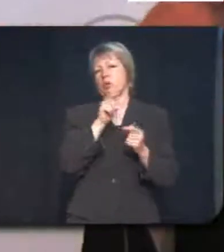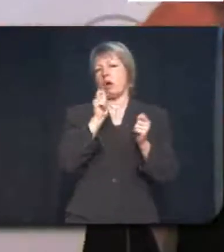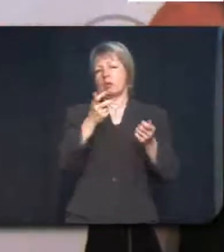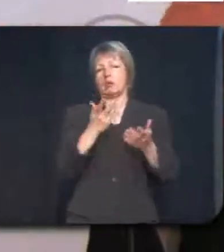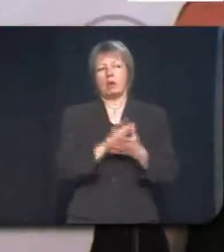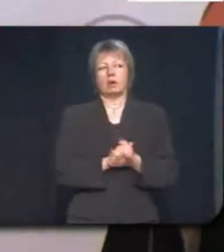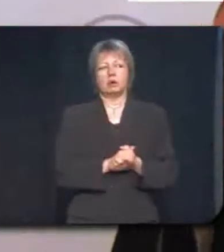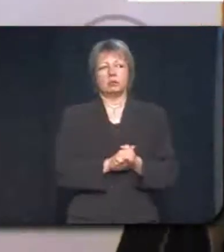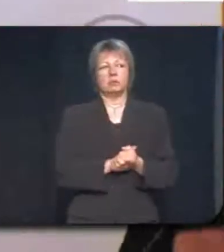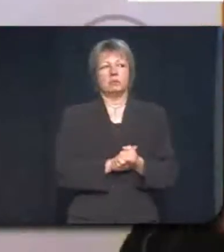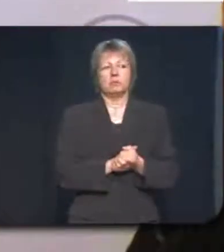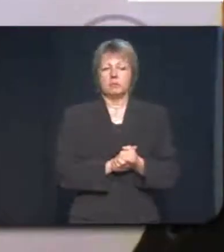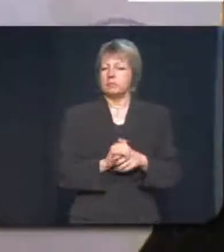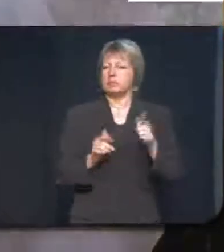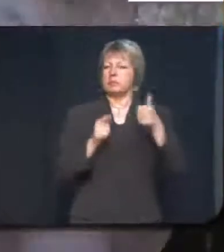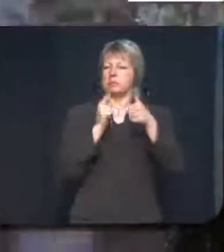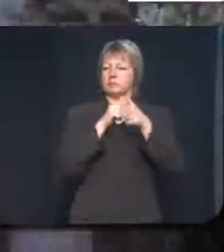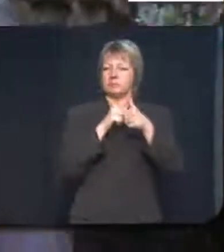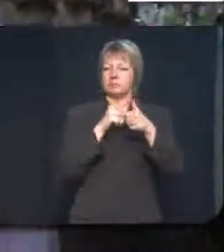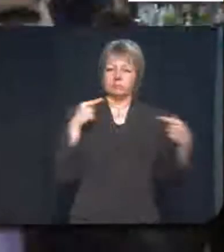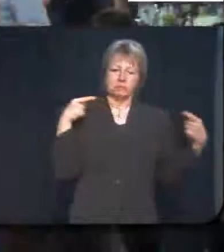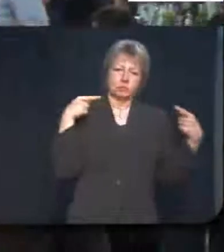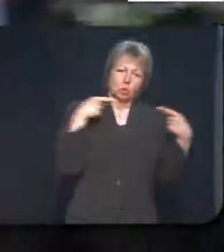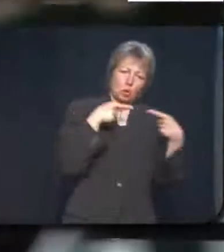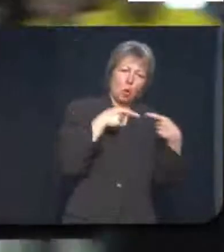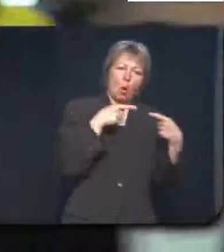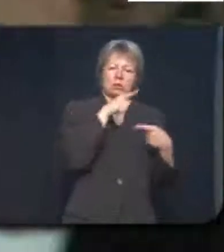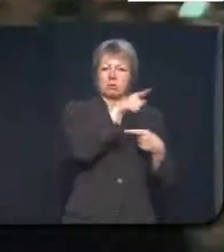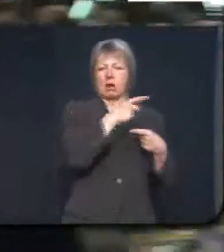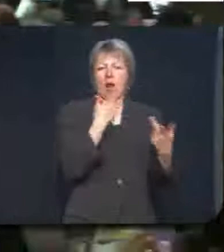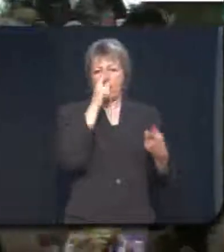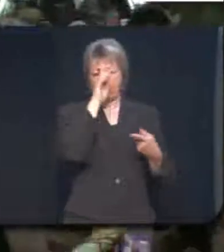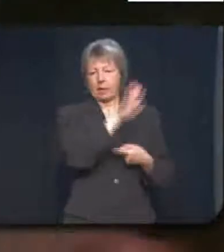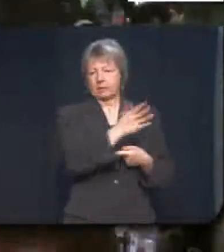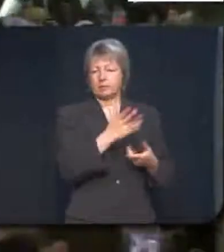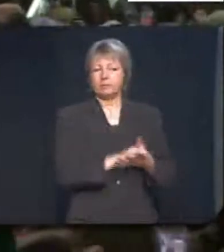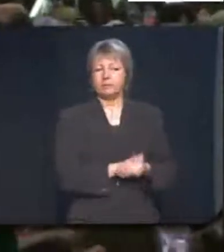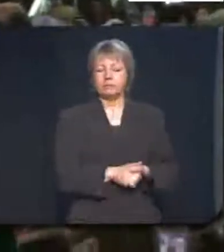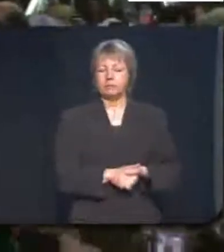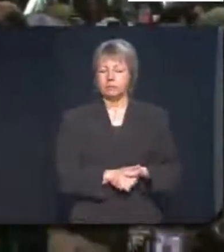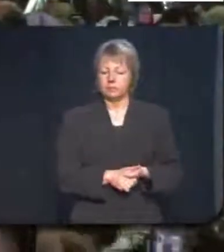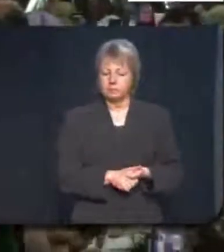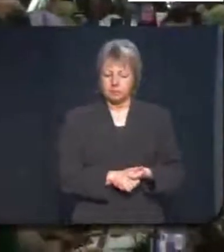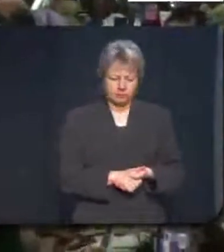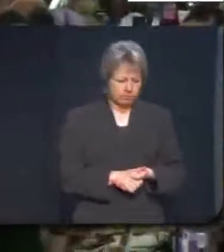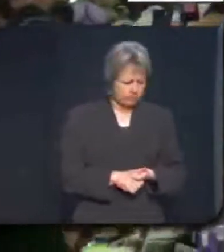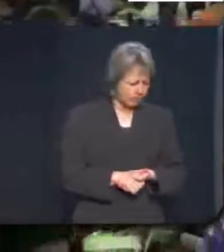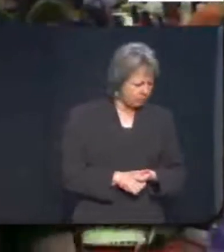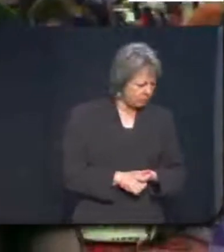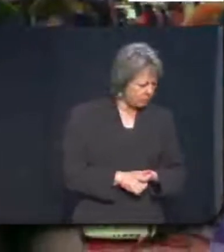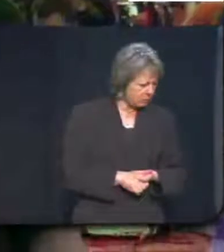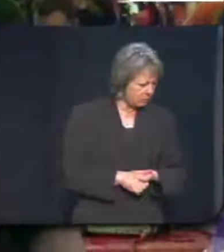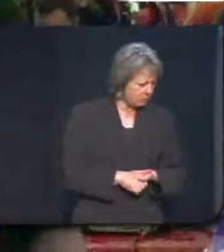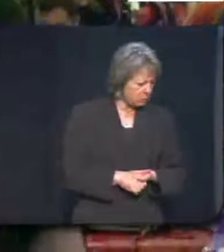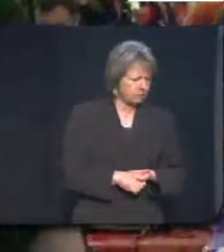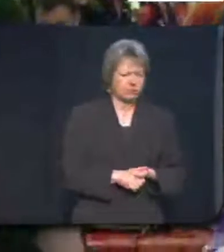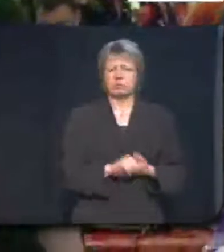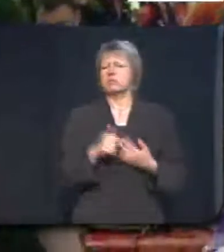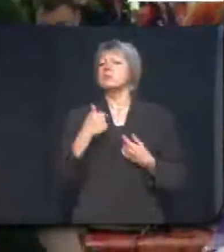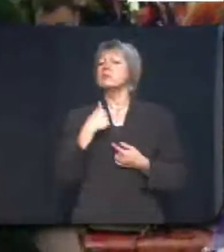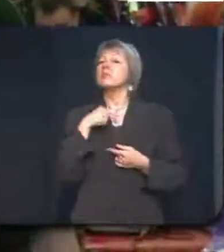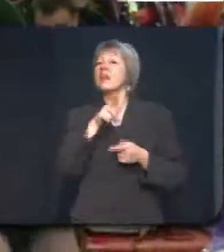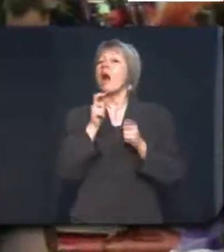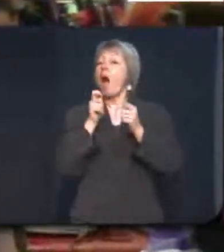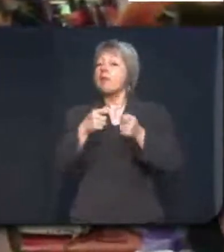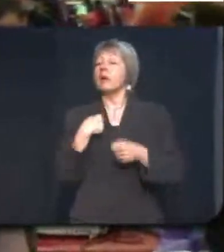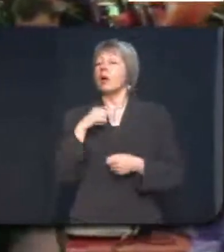so dann fangen wir an mit dem ersten konterarbeiter du hast drei Minuten Zeit ja ich habe eine Anmerkung prinzipiell finde ich den Antrag gut nur im Absatz 1